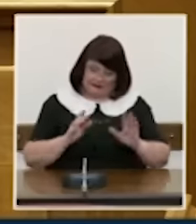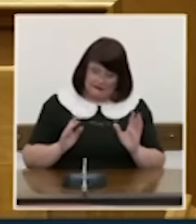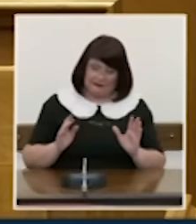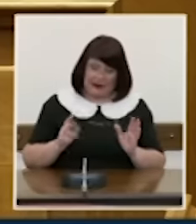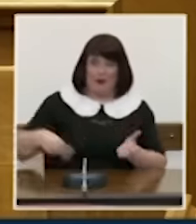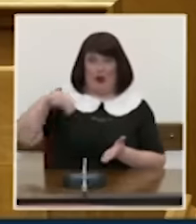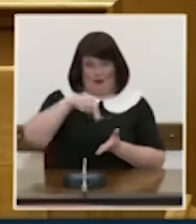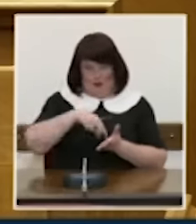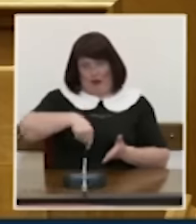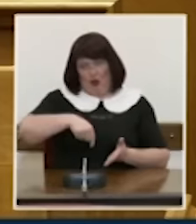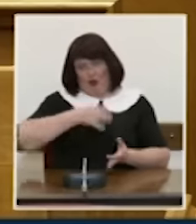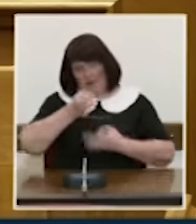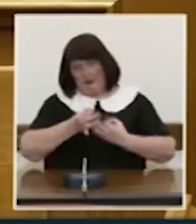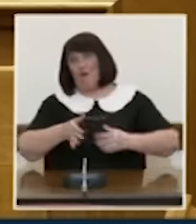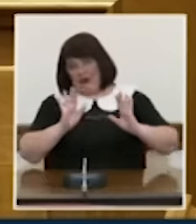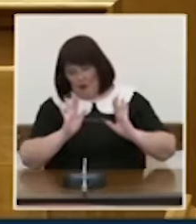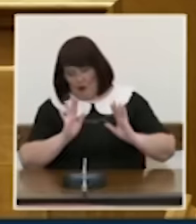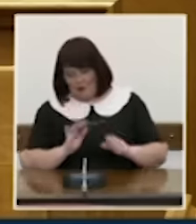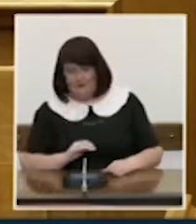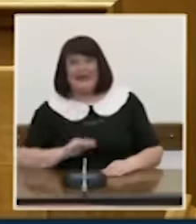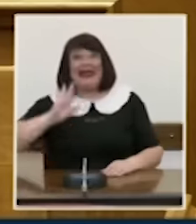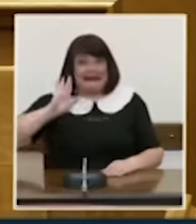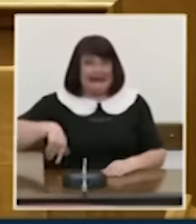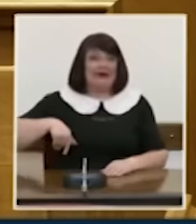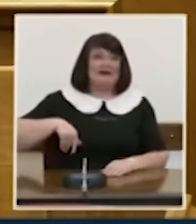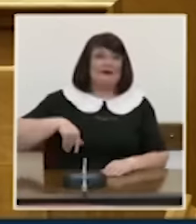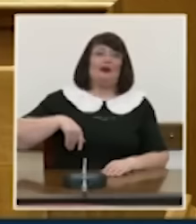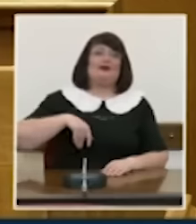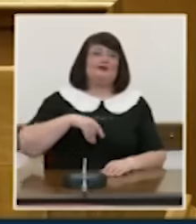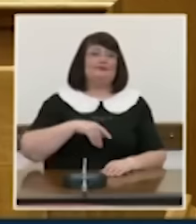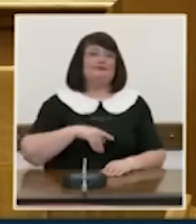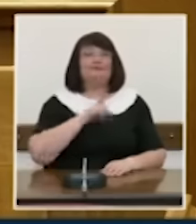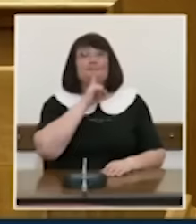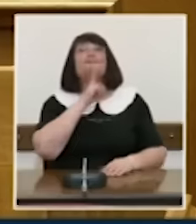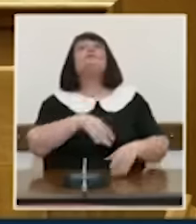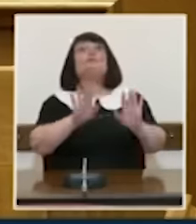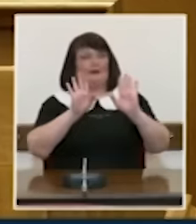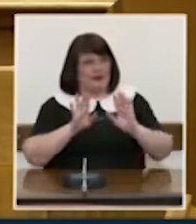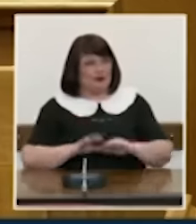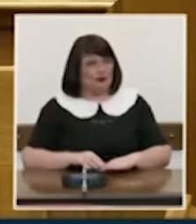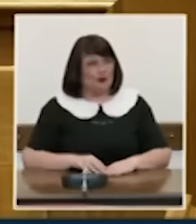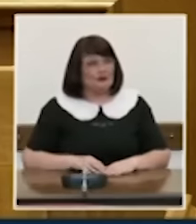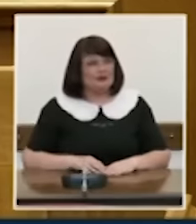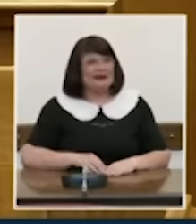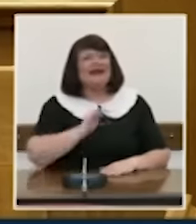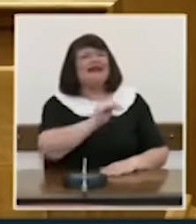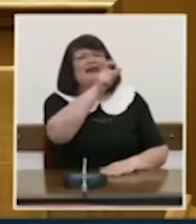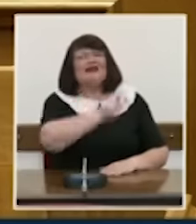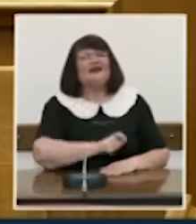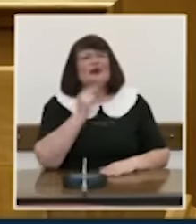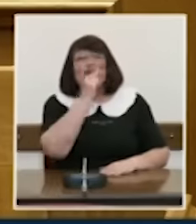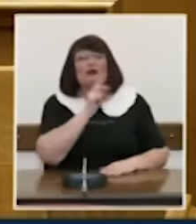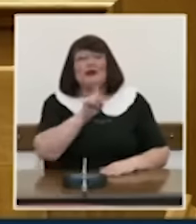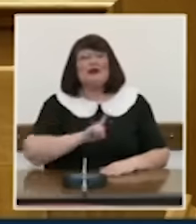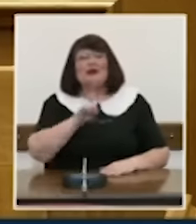είμαι. Και ένα τελευταίο, δεν το λέω. Γιατί αλήθεια ο κύριος Μητσοτάκης προσπαθεί να